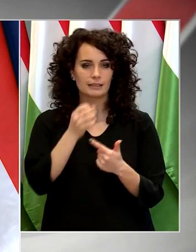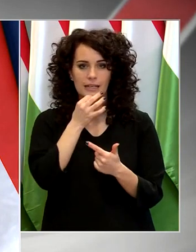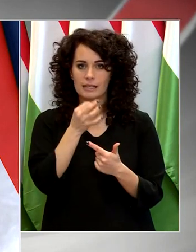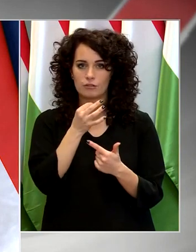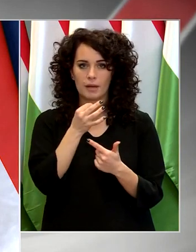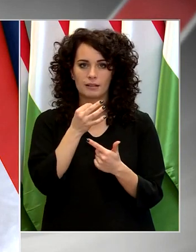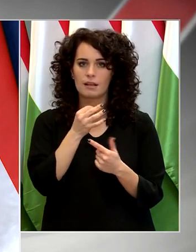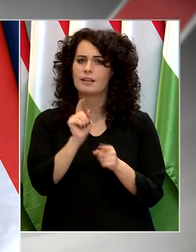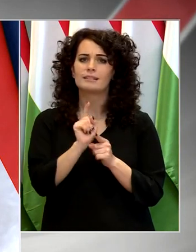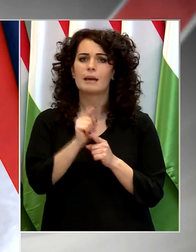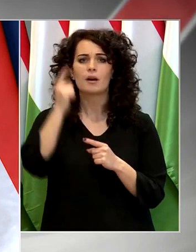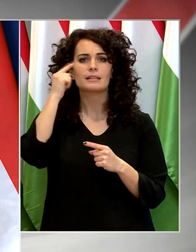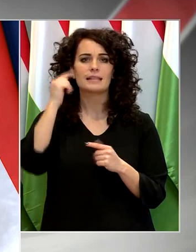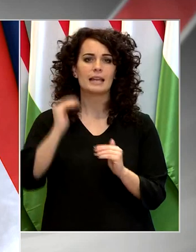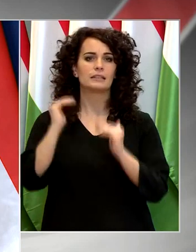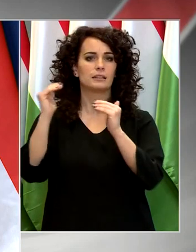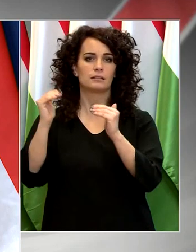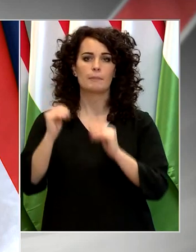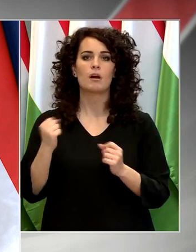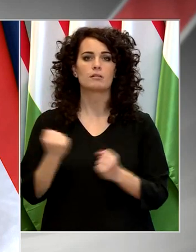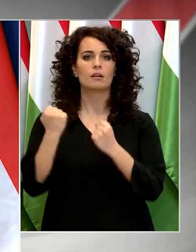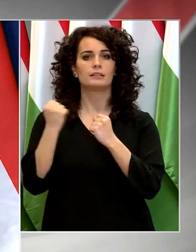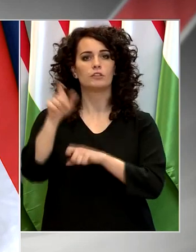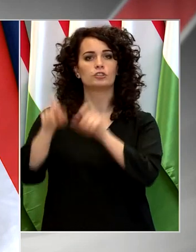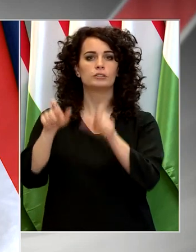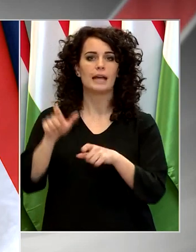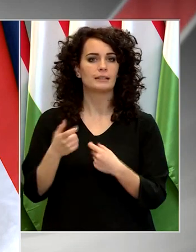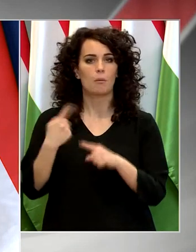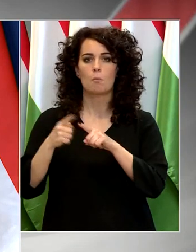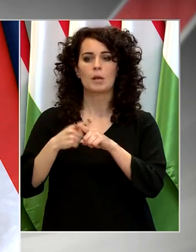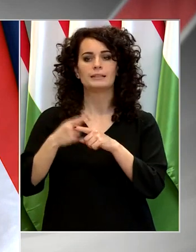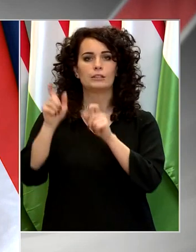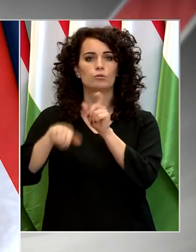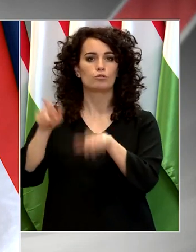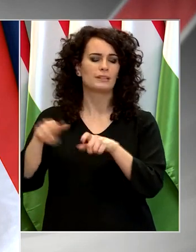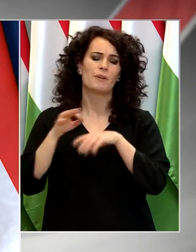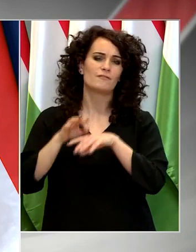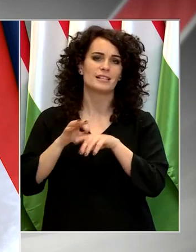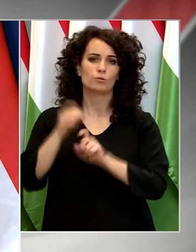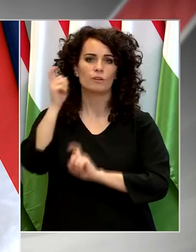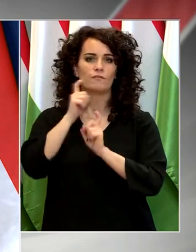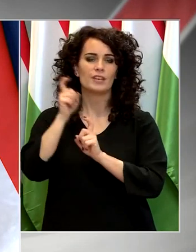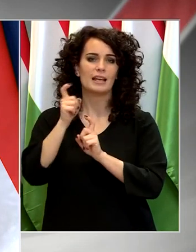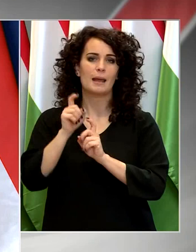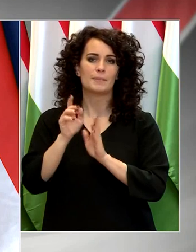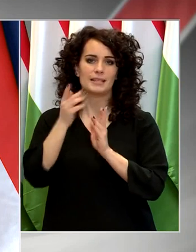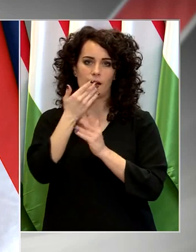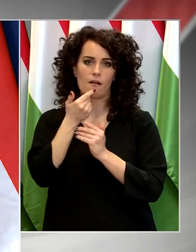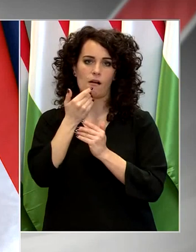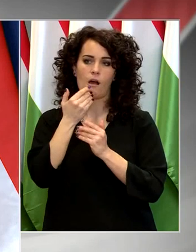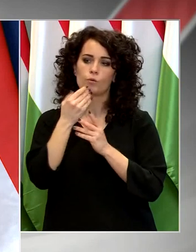az elitek, nem az aktivisták, nem a politikusok és nem a vezetők véleményére kíván mindösszesen